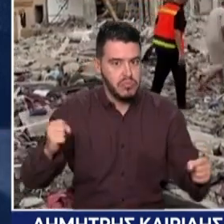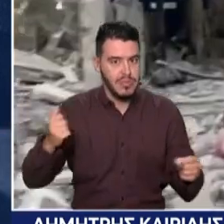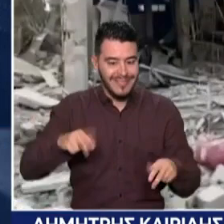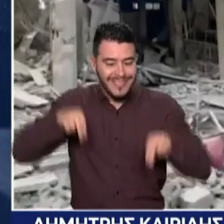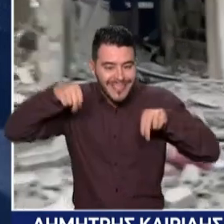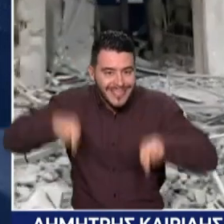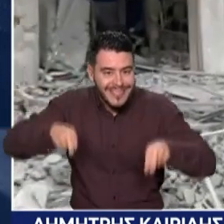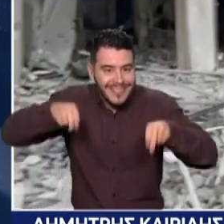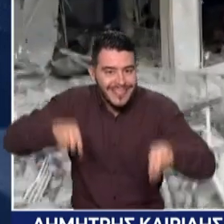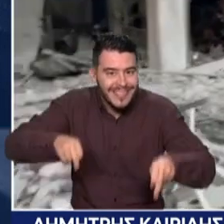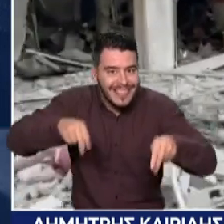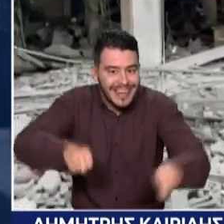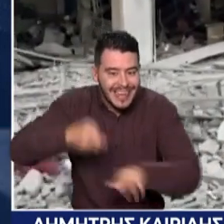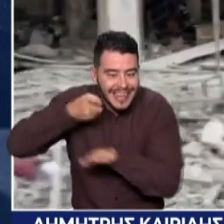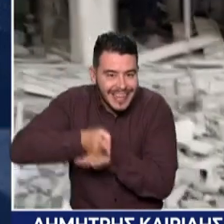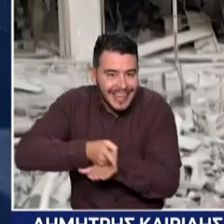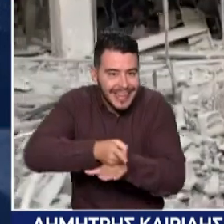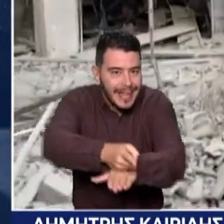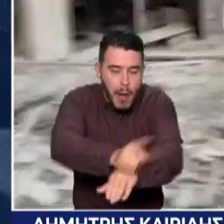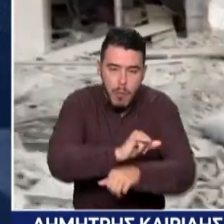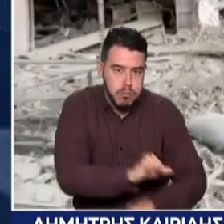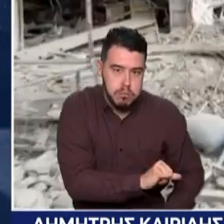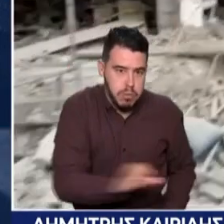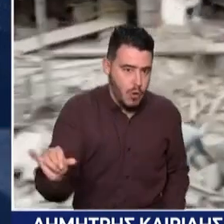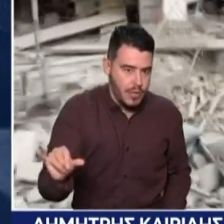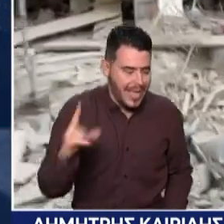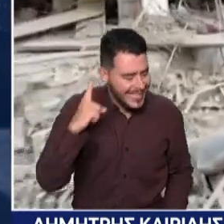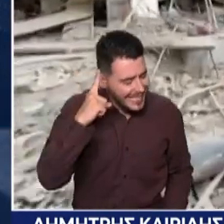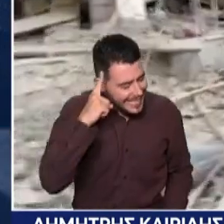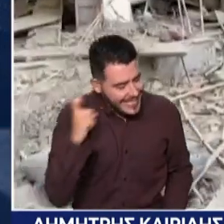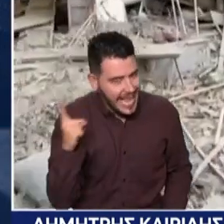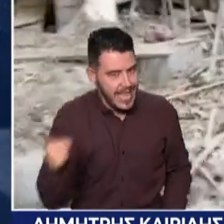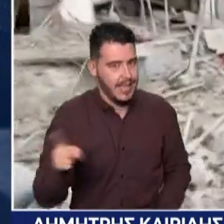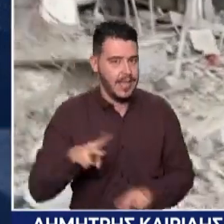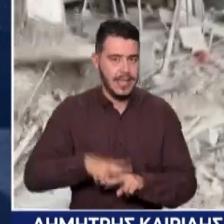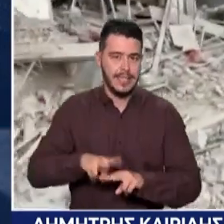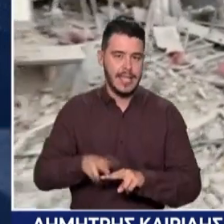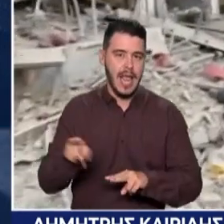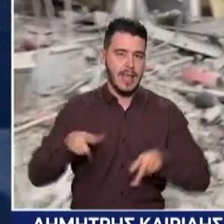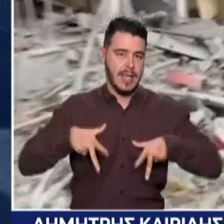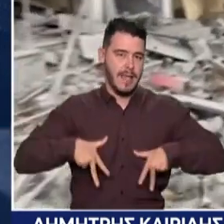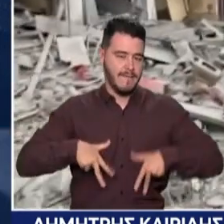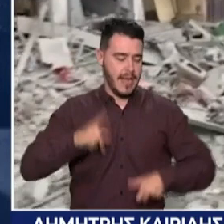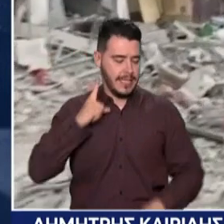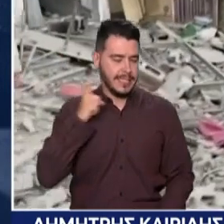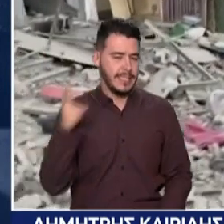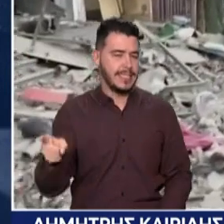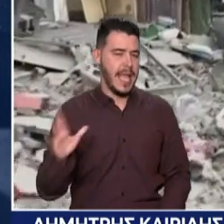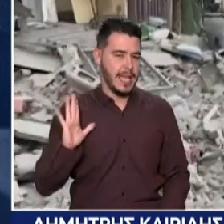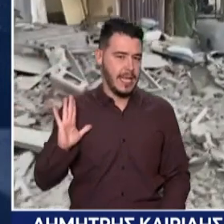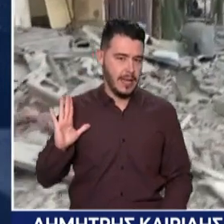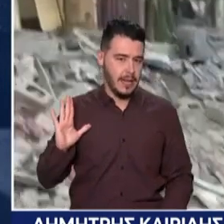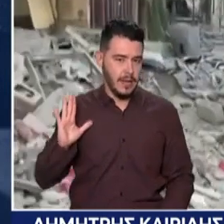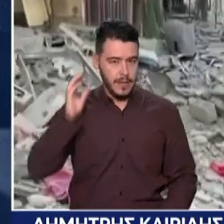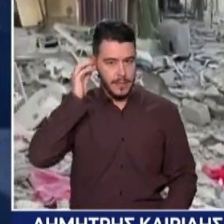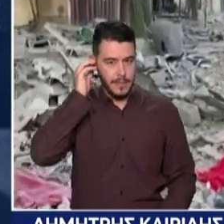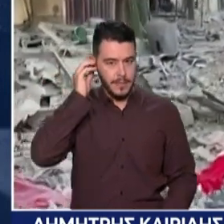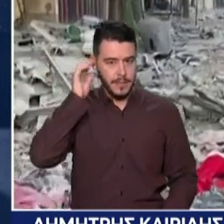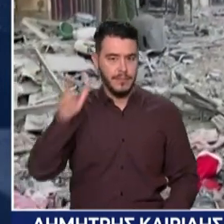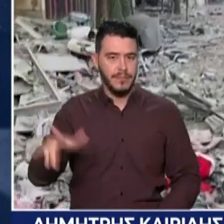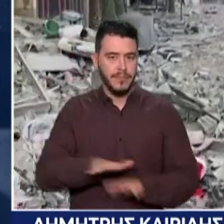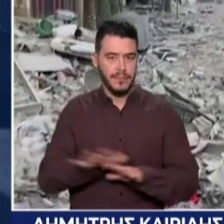έγινε, αλλά καμία σχέση. Κύριε Υπουργέ. Έτσι, γιατί ξέρουν ακριβώς ότι η μάχη τύπου